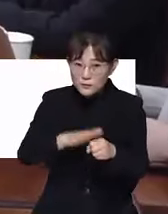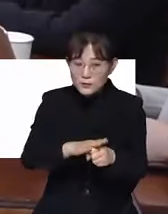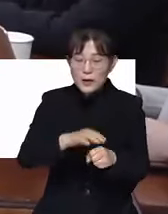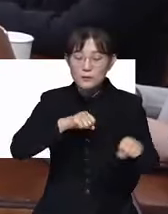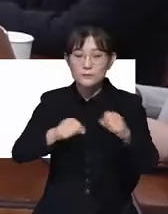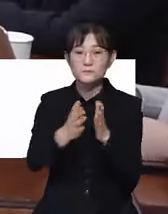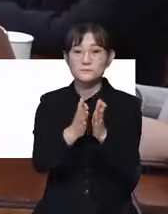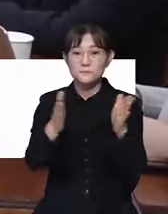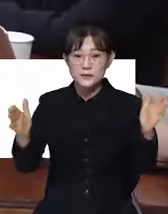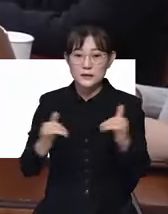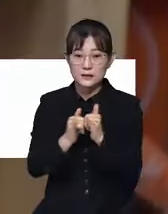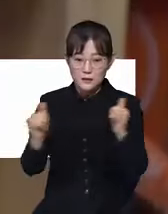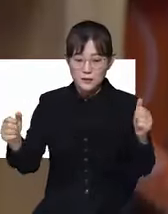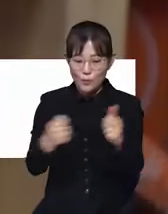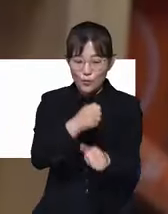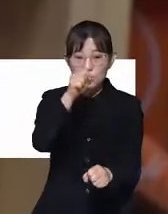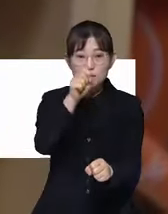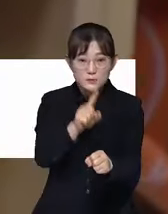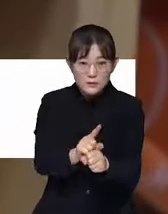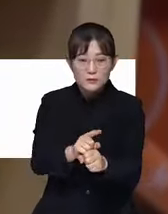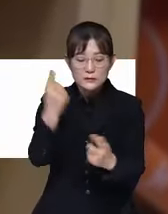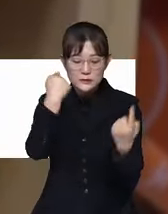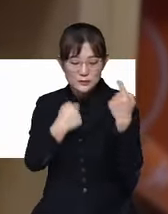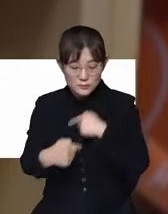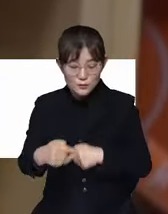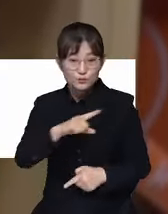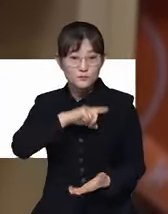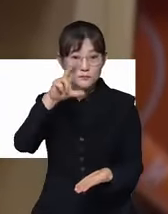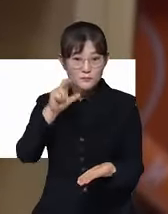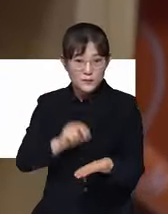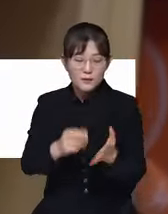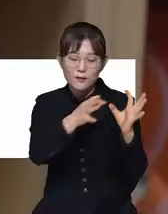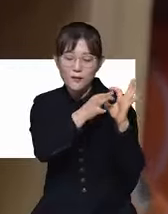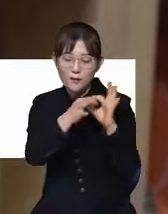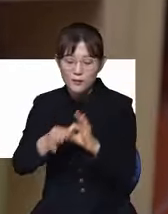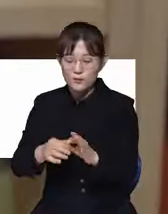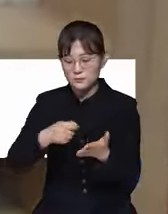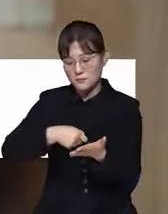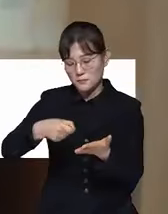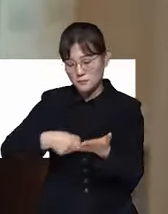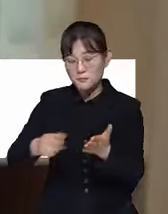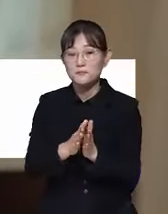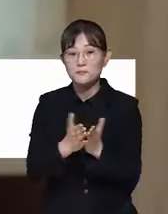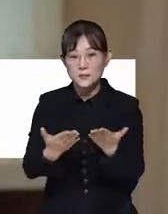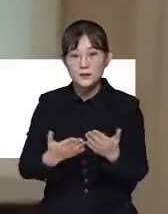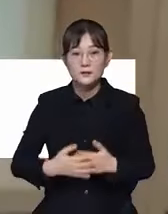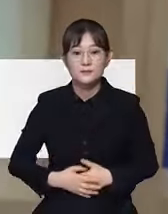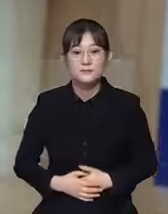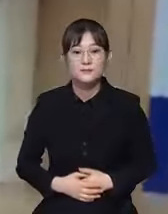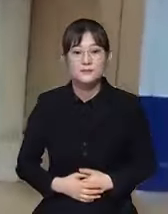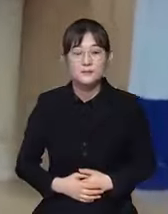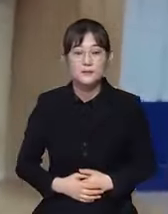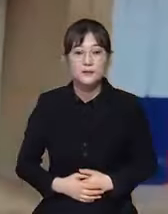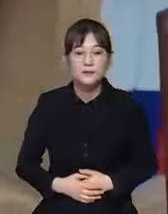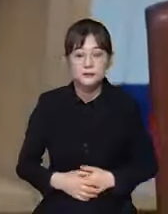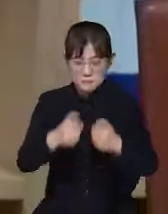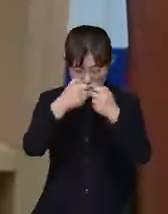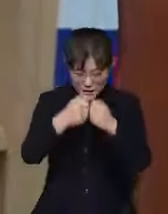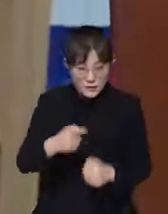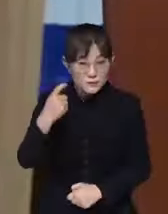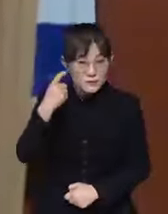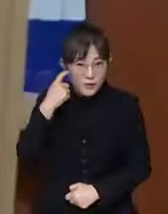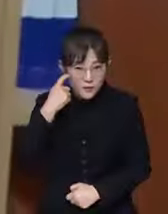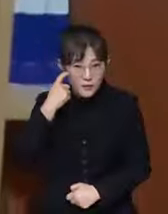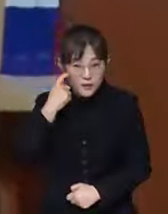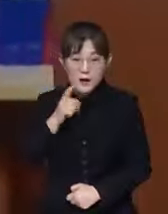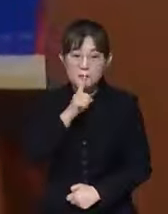이후 인간의 폭력성과 상처 등을 주제삼아 꾸준히 작품 활동을 이어왔습니다 특유의 섬세한 시선과